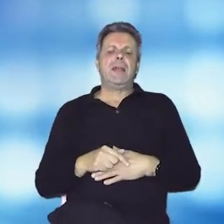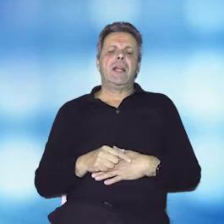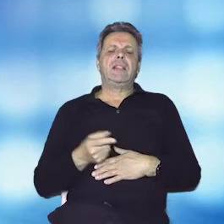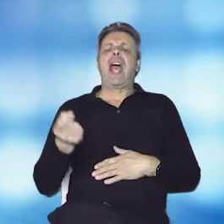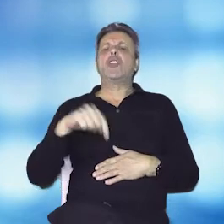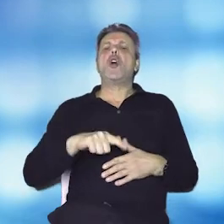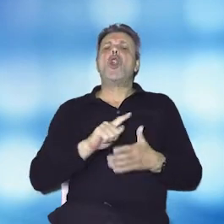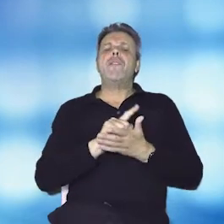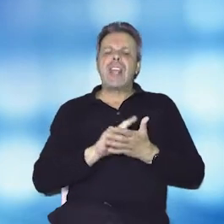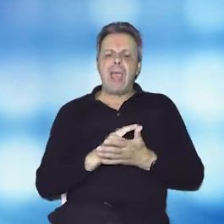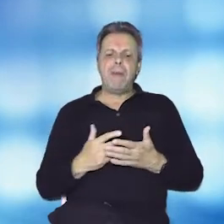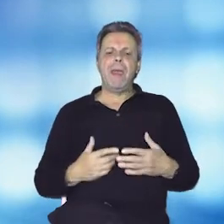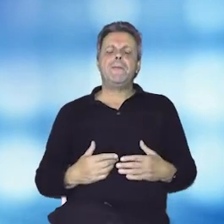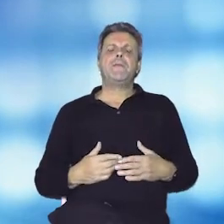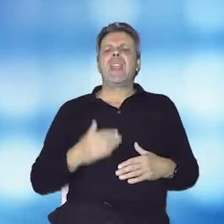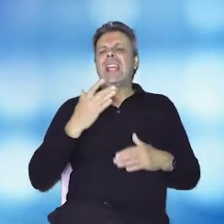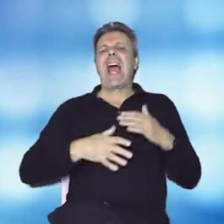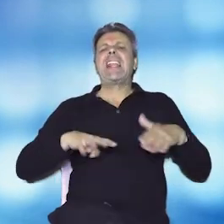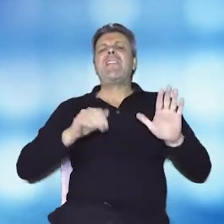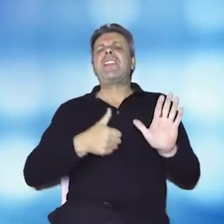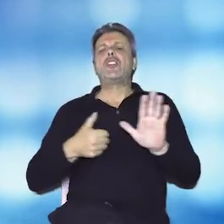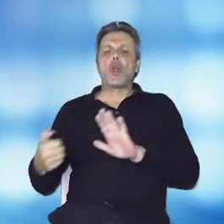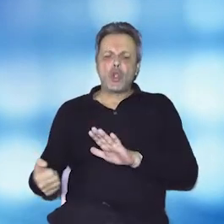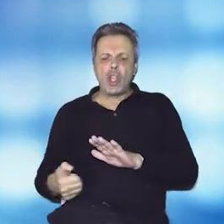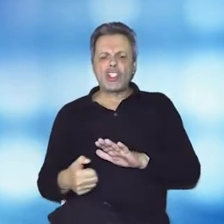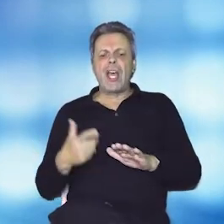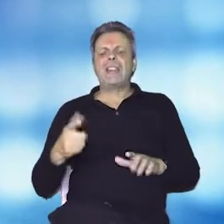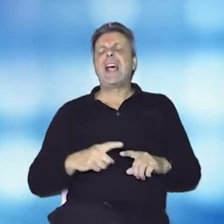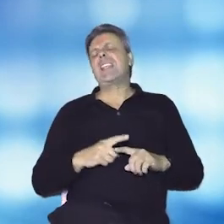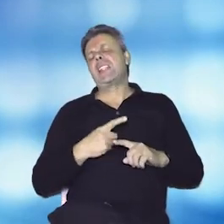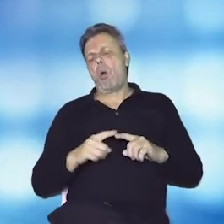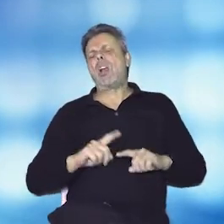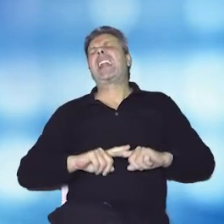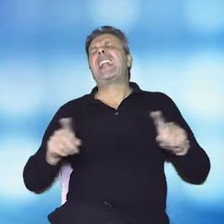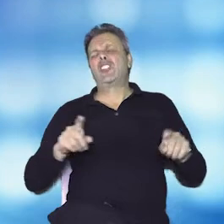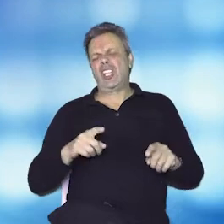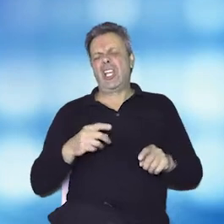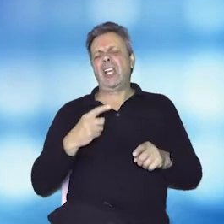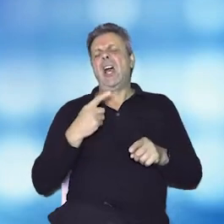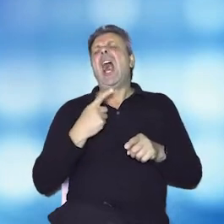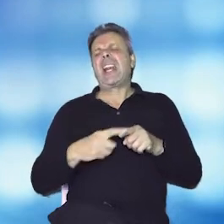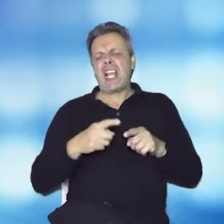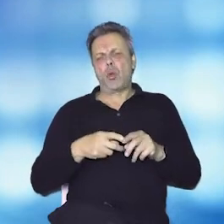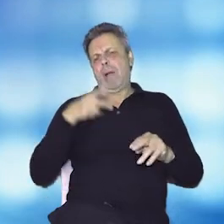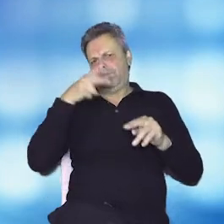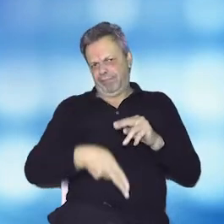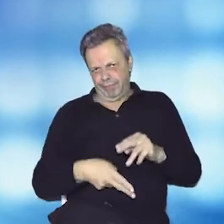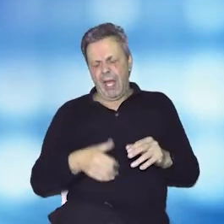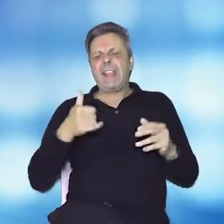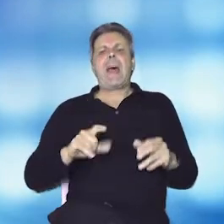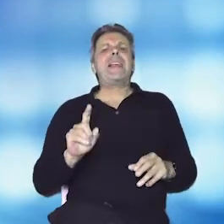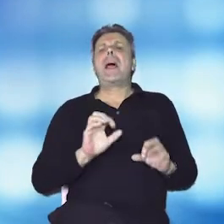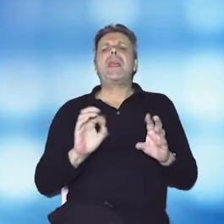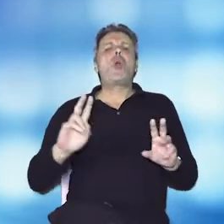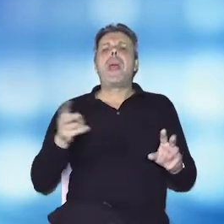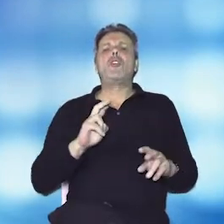da je došlo vrijeme krajem 19. stoljeća da se iz raznih razloga ta praksa obustavi i nitko danas ne